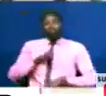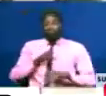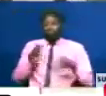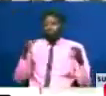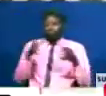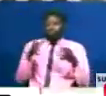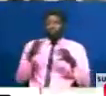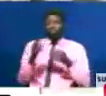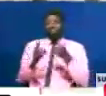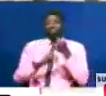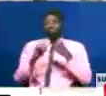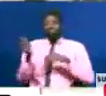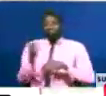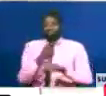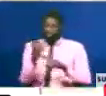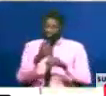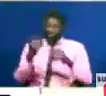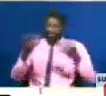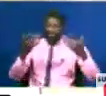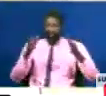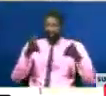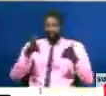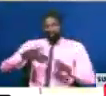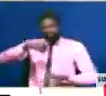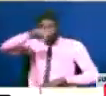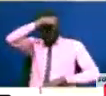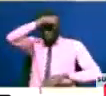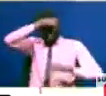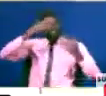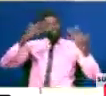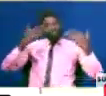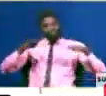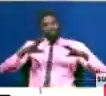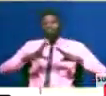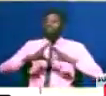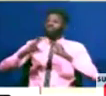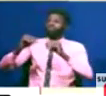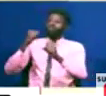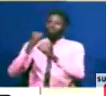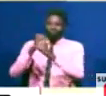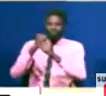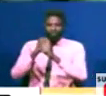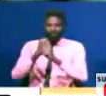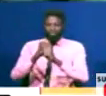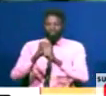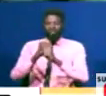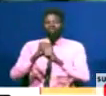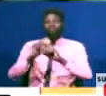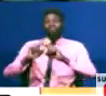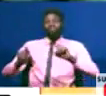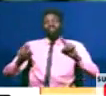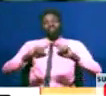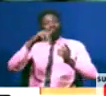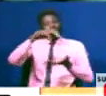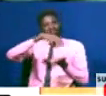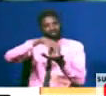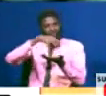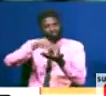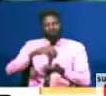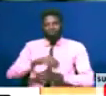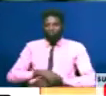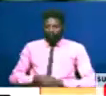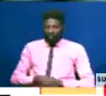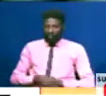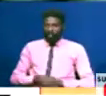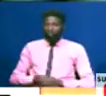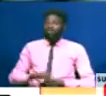iliyopita, na leo ndio siku yao ya kufuzu na kuondoka kuhudumia taifa katika viwango mbalimbali. Rais William Ruto aliyeongoza hafla hiyo